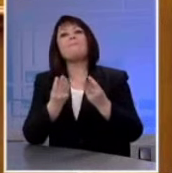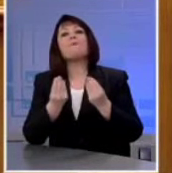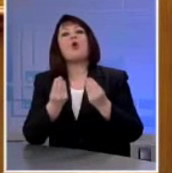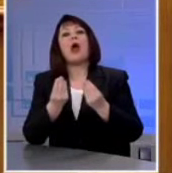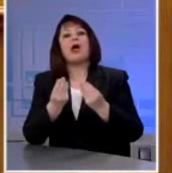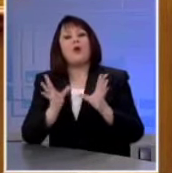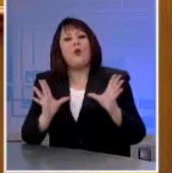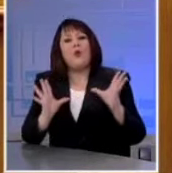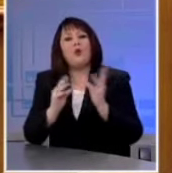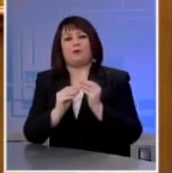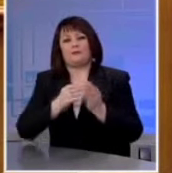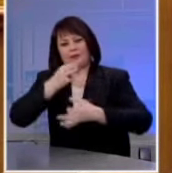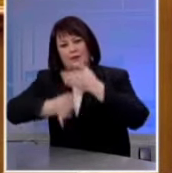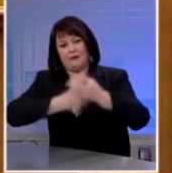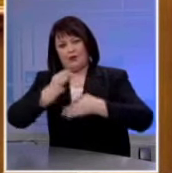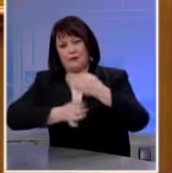μαζεμένα.